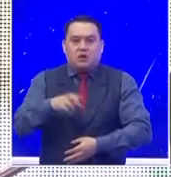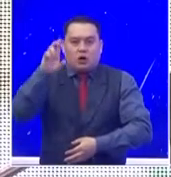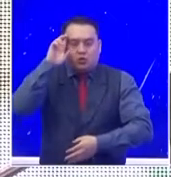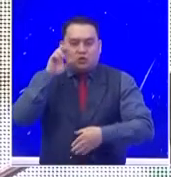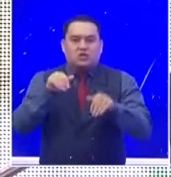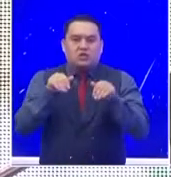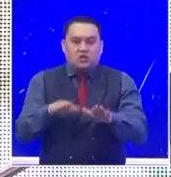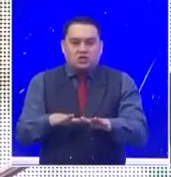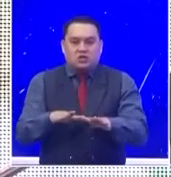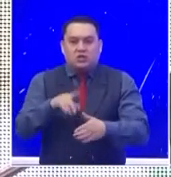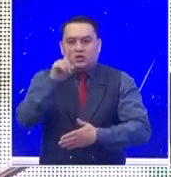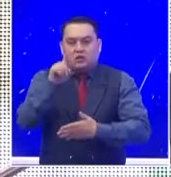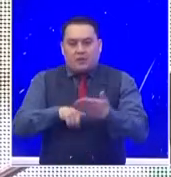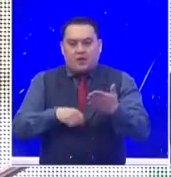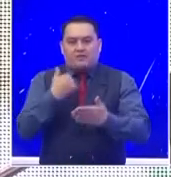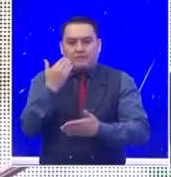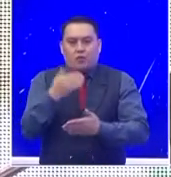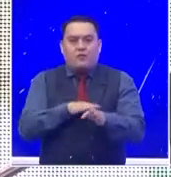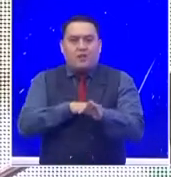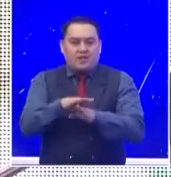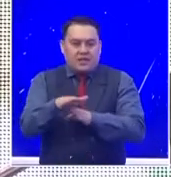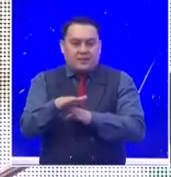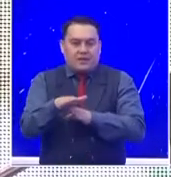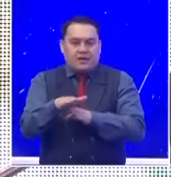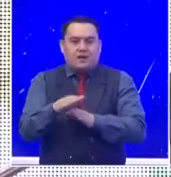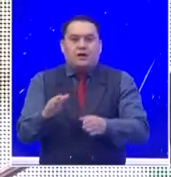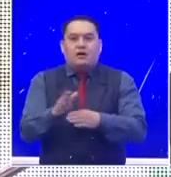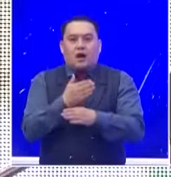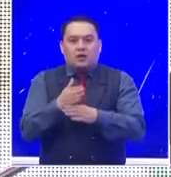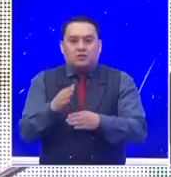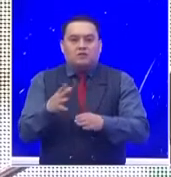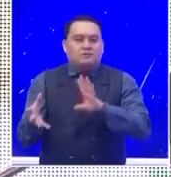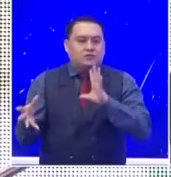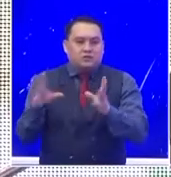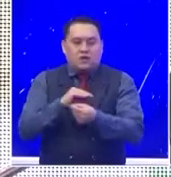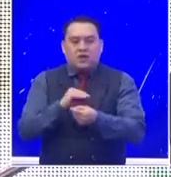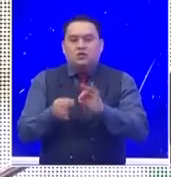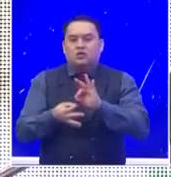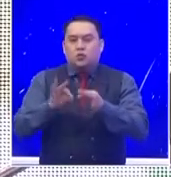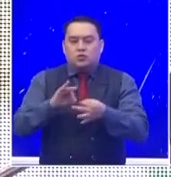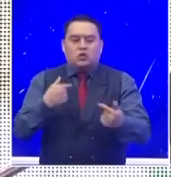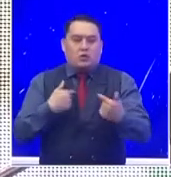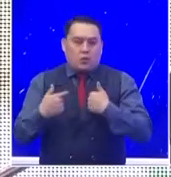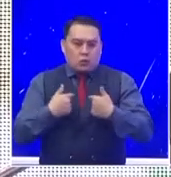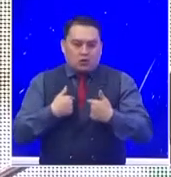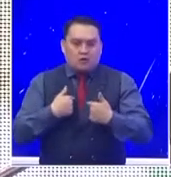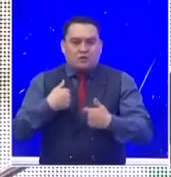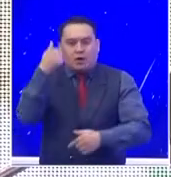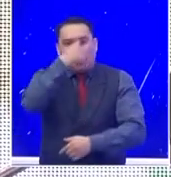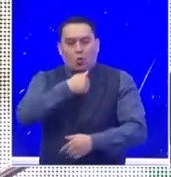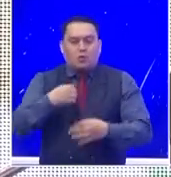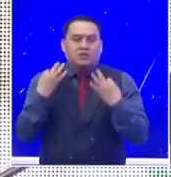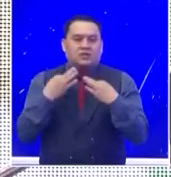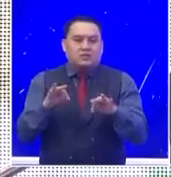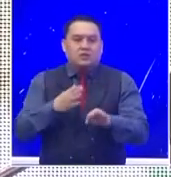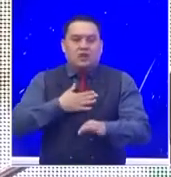неизменно добивалась их выполнение разделяясь народом все трудности и испытания за годы независимости в